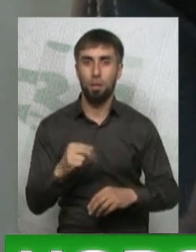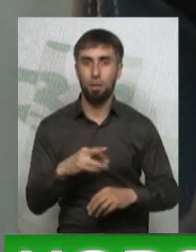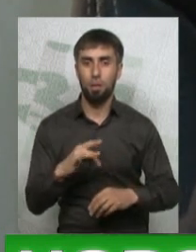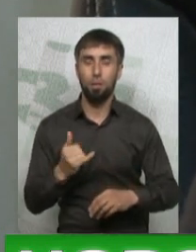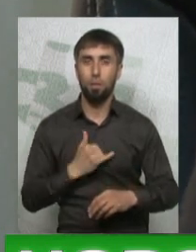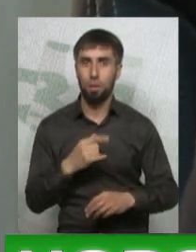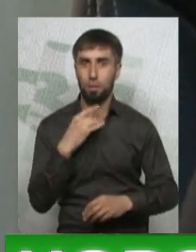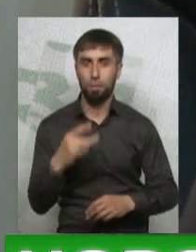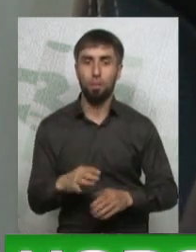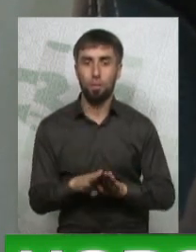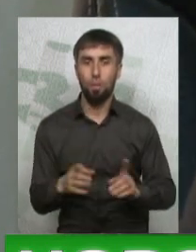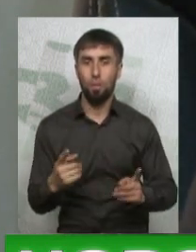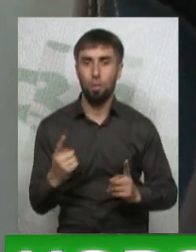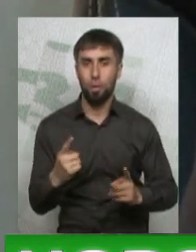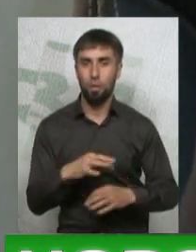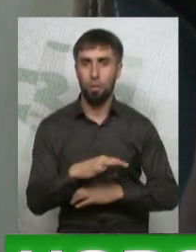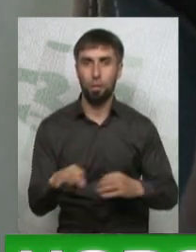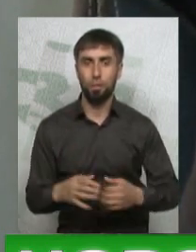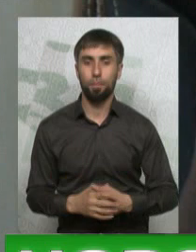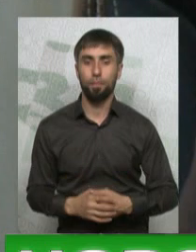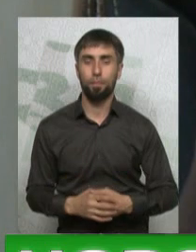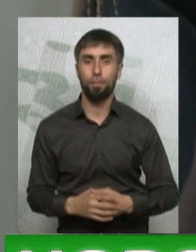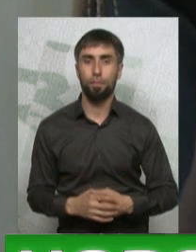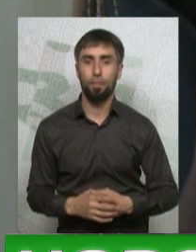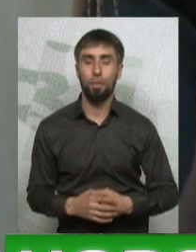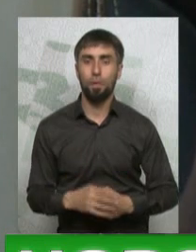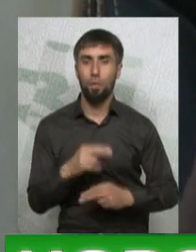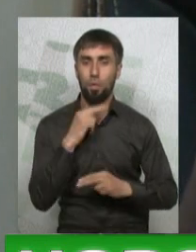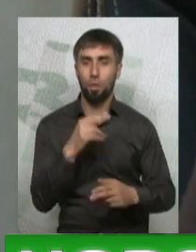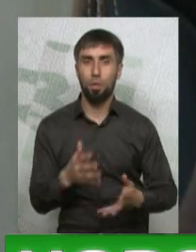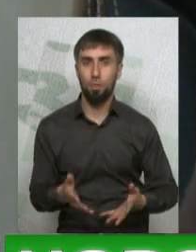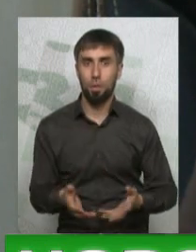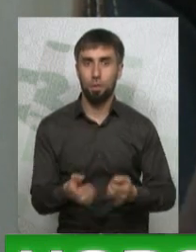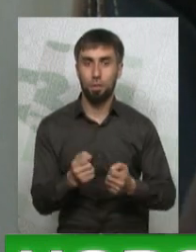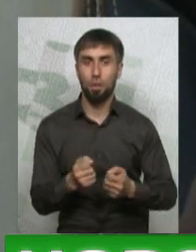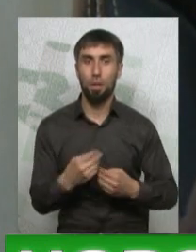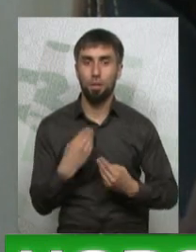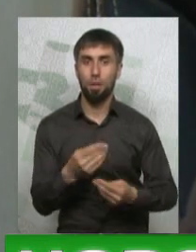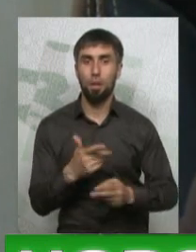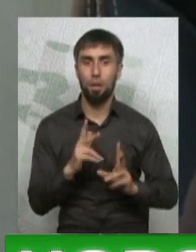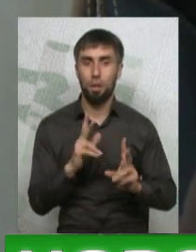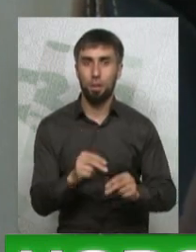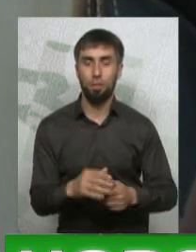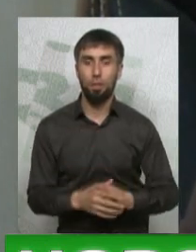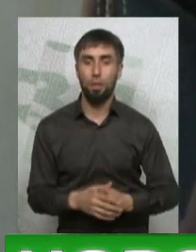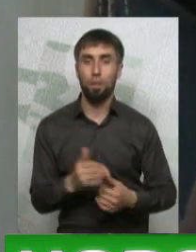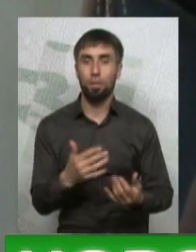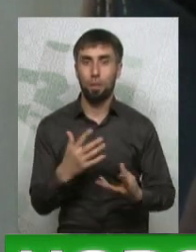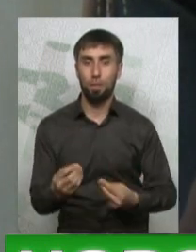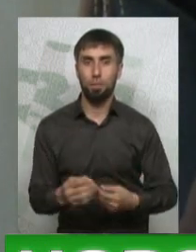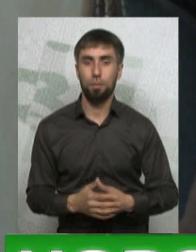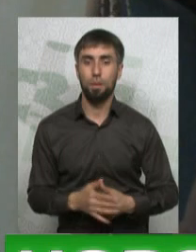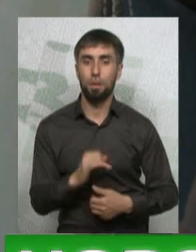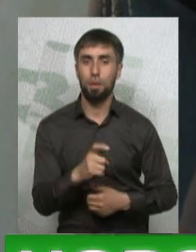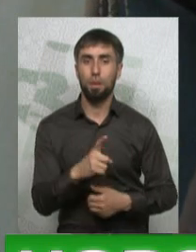нас в регионе. Тоже крупный проект. Оказали поддержку, предоставили гарантию. На сегодняшний день